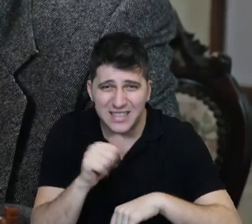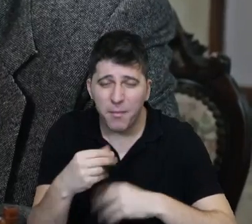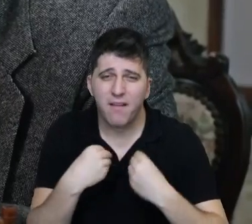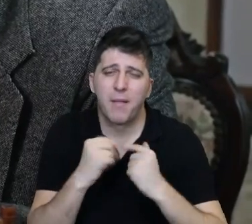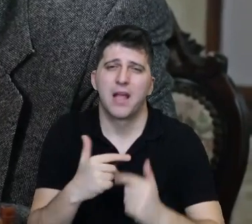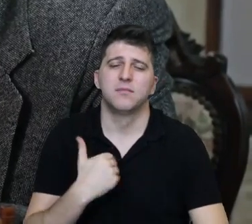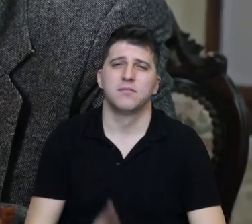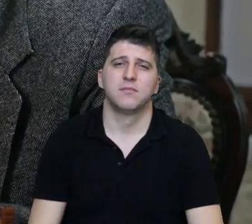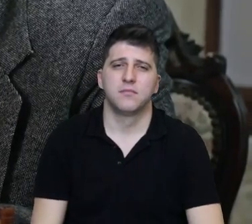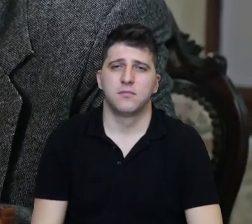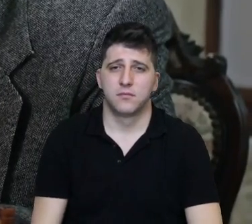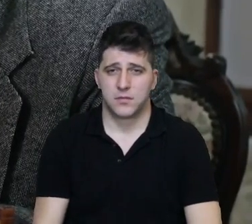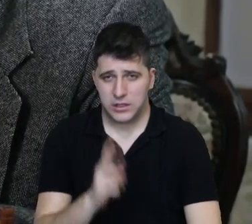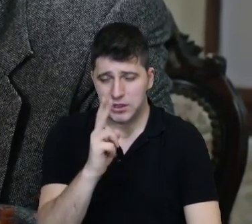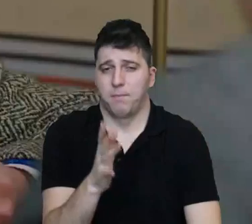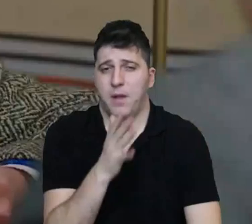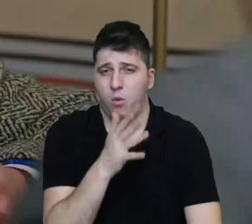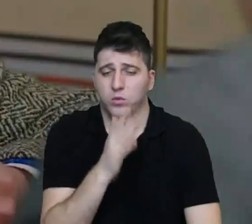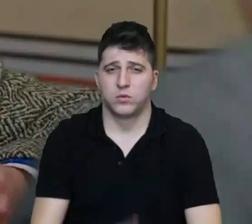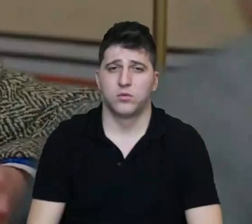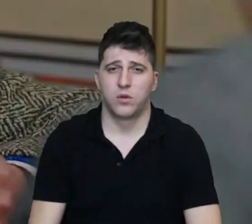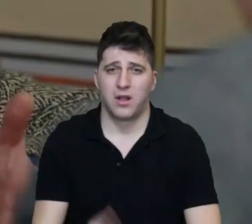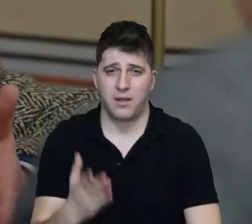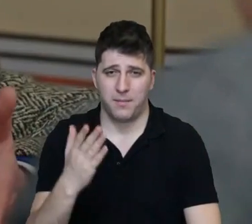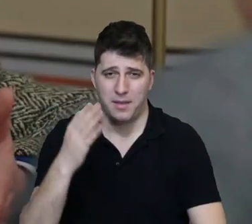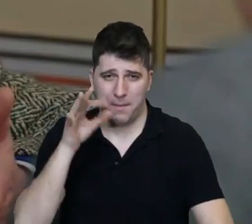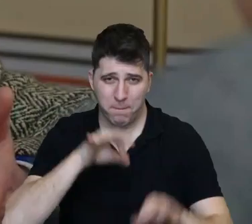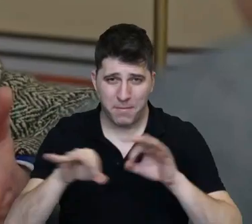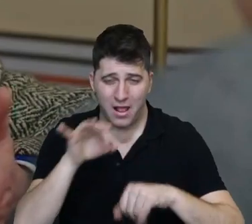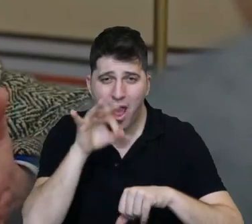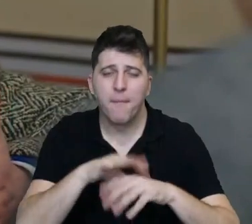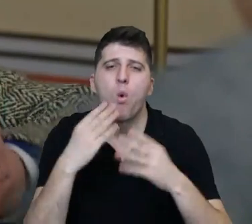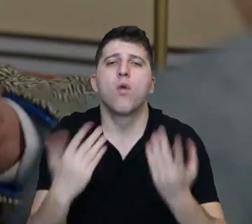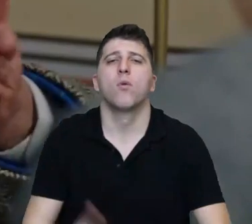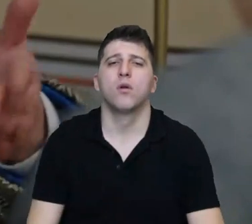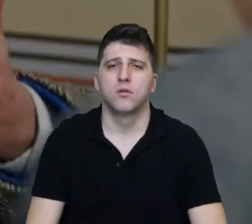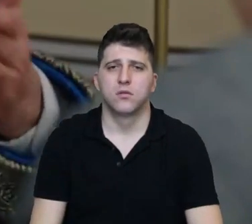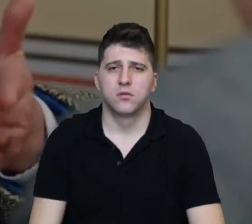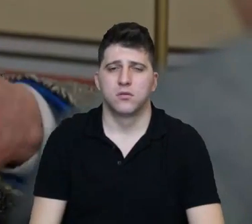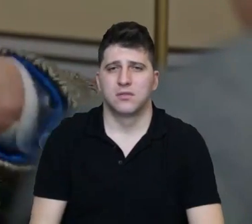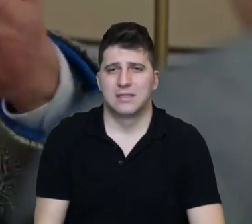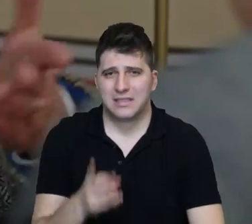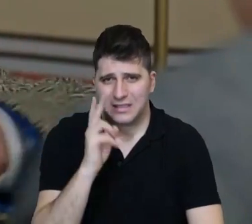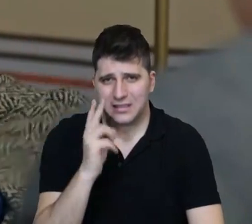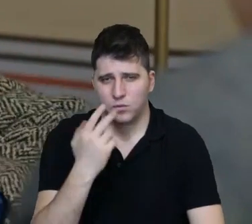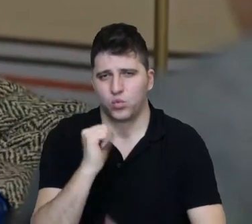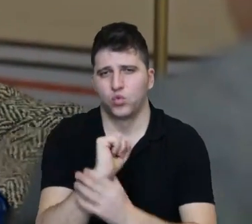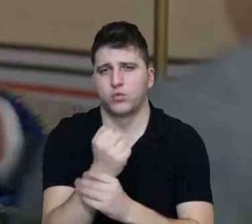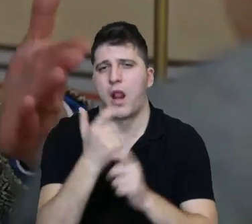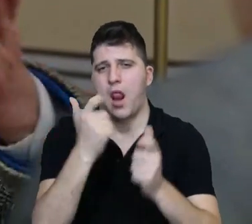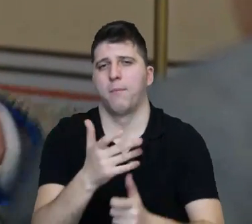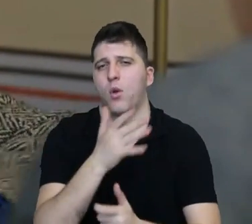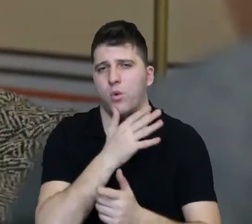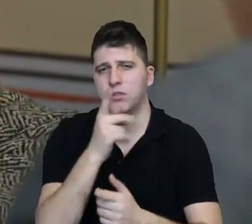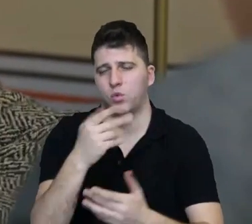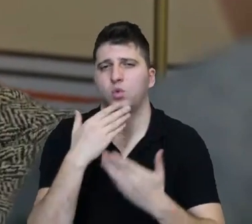vermeniz lazım. Siz de takdir edersiniz ki öyle hain planlar şak diye gerçekleşmiyor. Tabii bu sizin hani uzmanlık alanınız olduğu